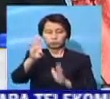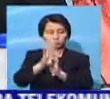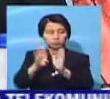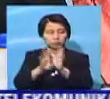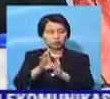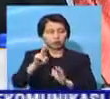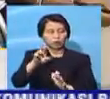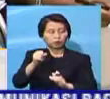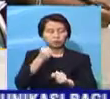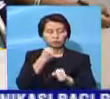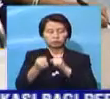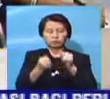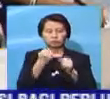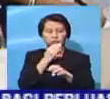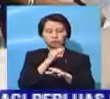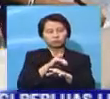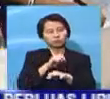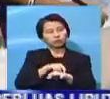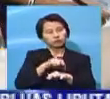RM33.7 bilion pada tempoh sama.